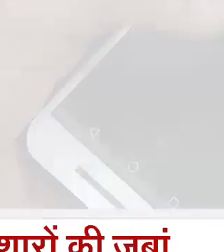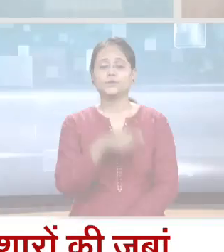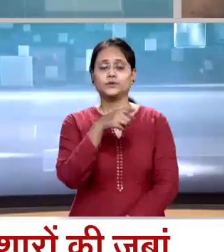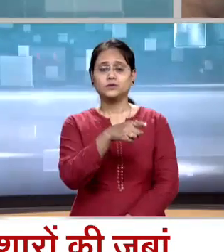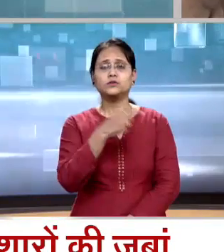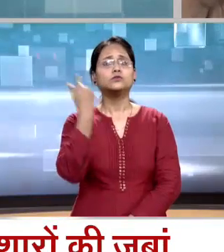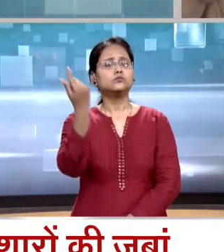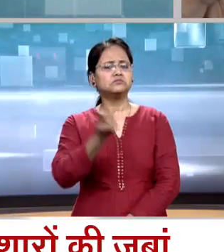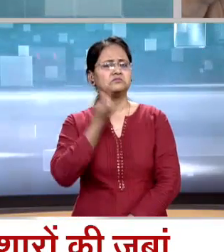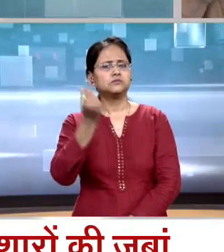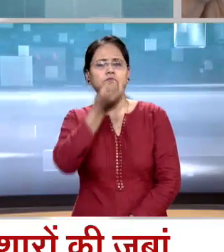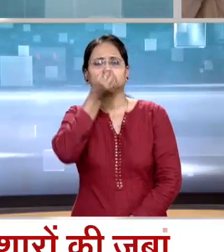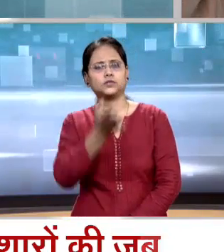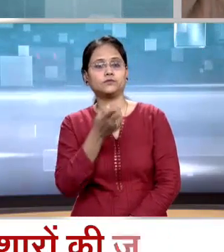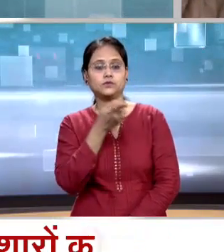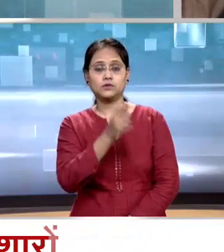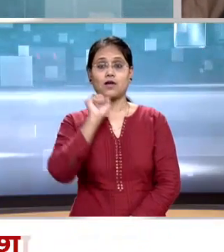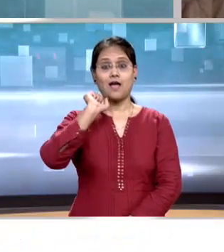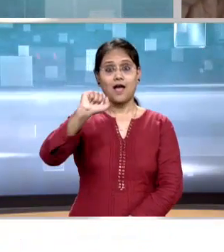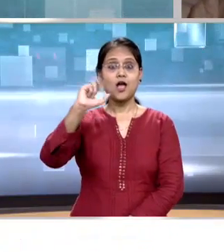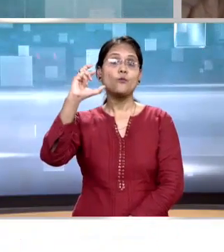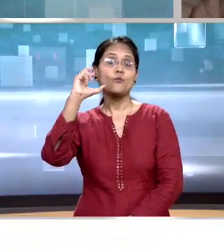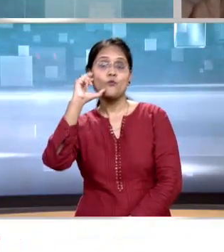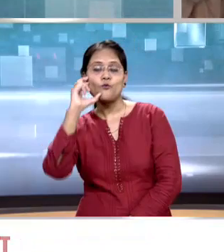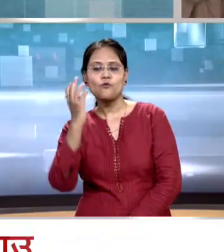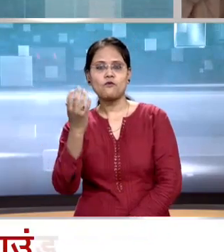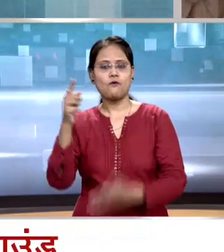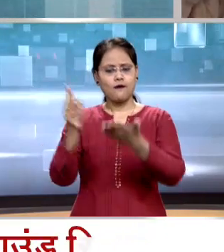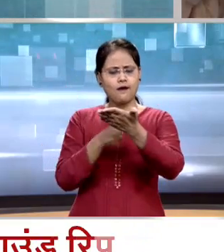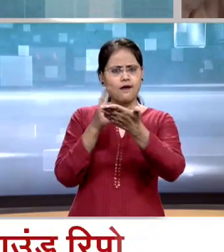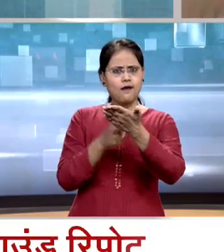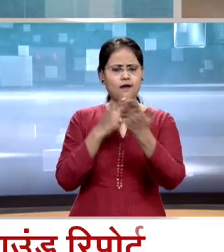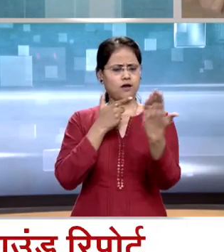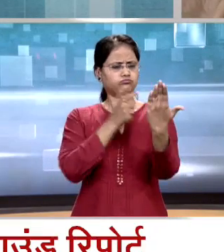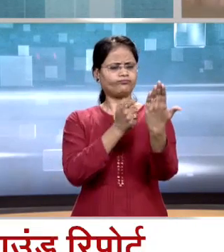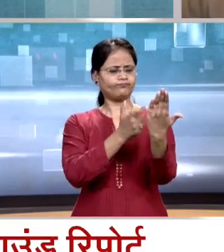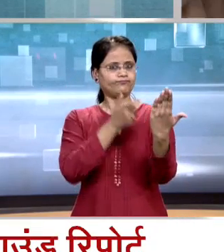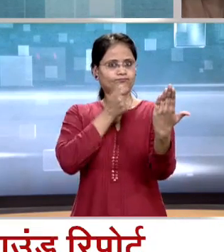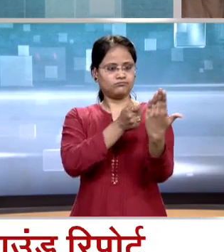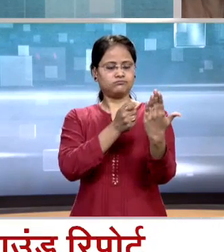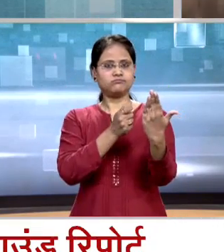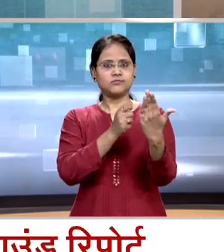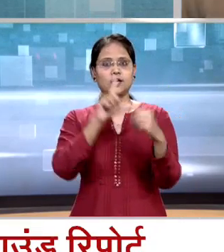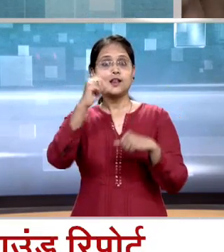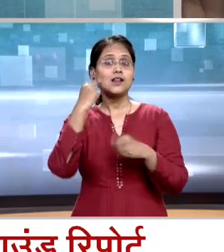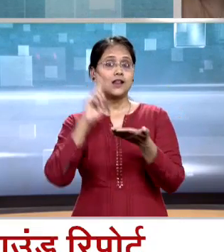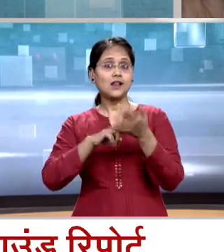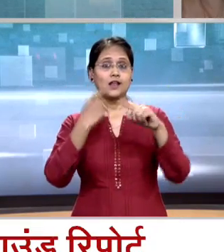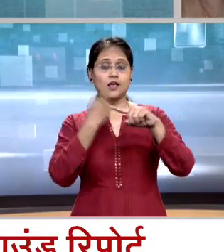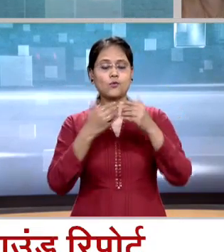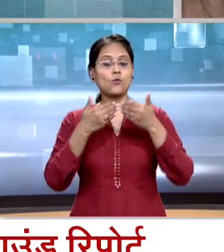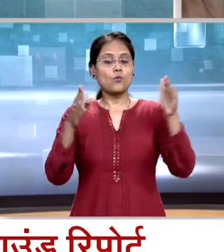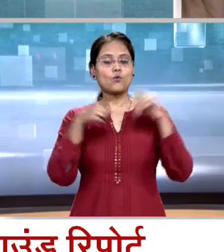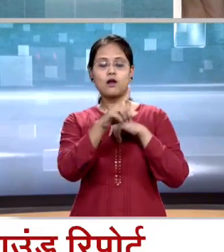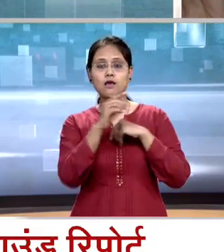इसे इस्तेमाल करना भी आसान है। अपने स्मार्टफोन के कैमरे से बारकोड को स्कैन कर एक लिंक खुलेगा। ये